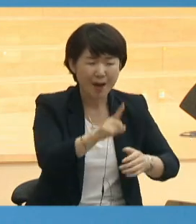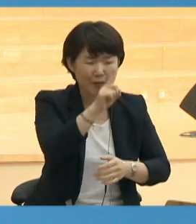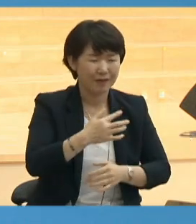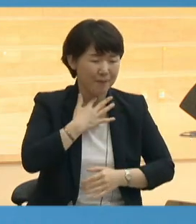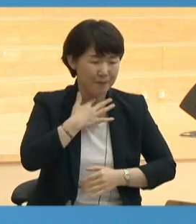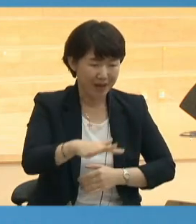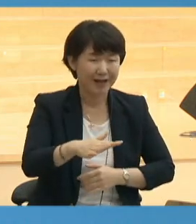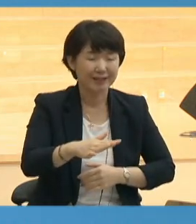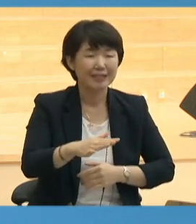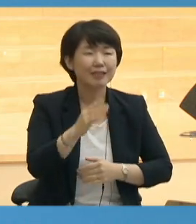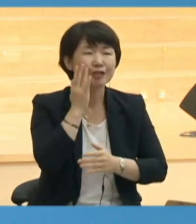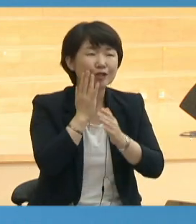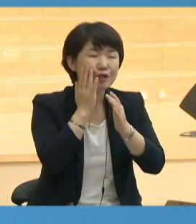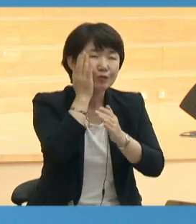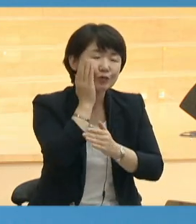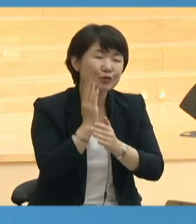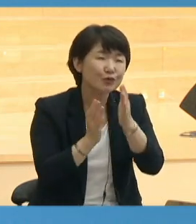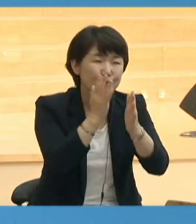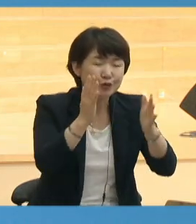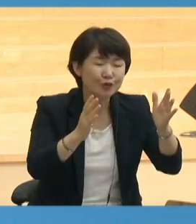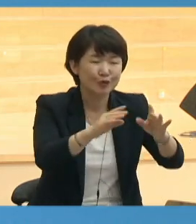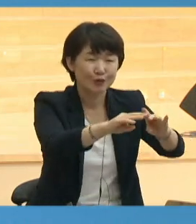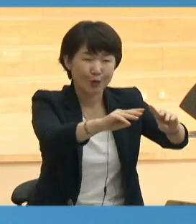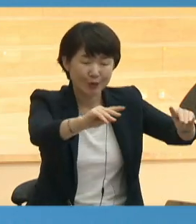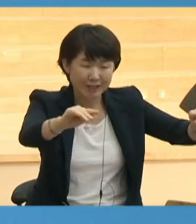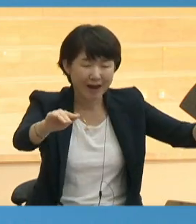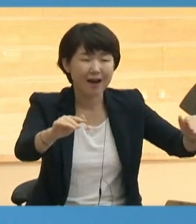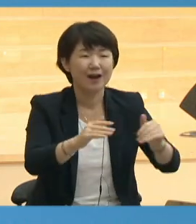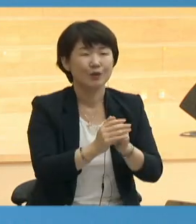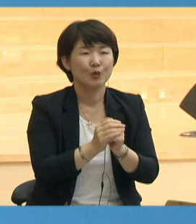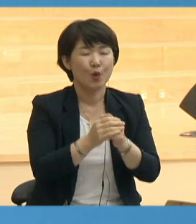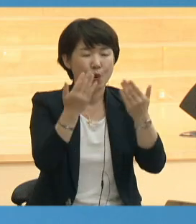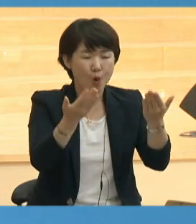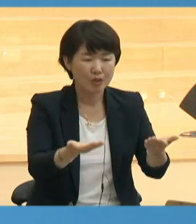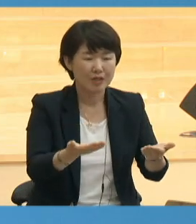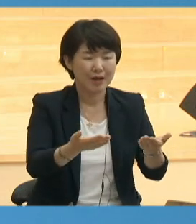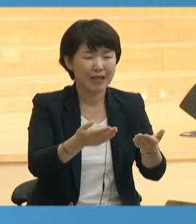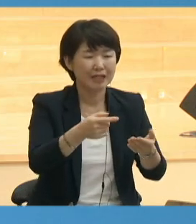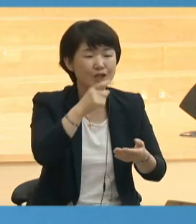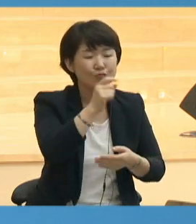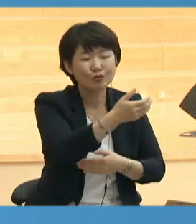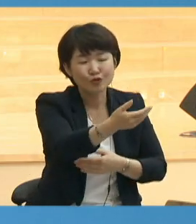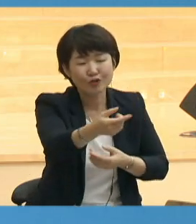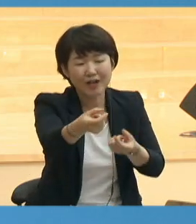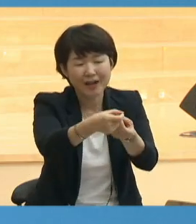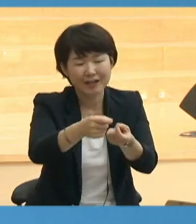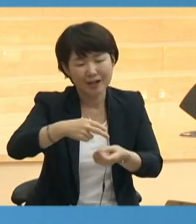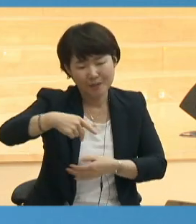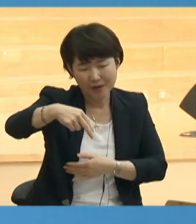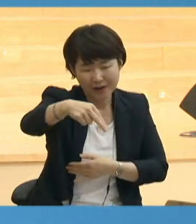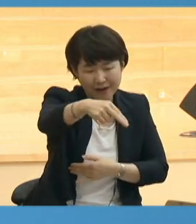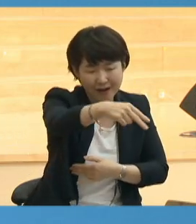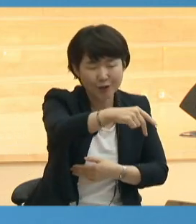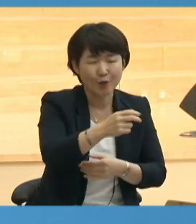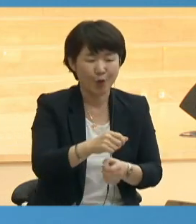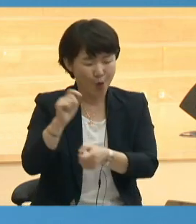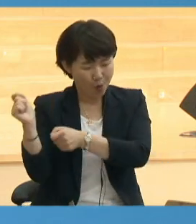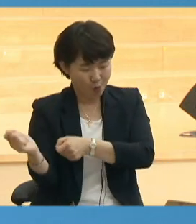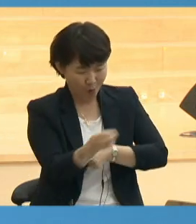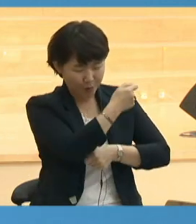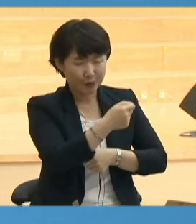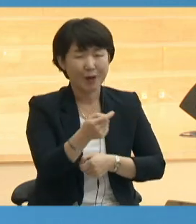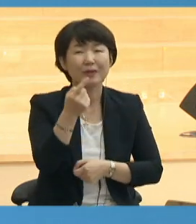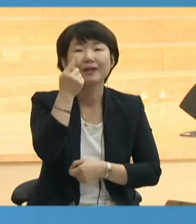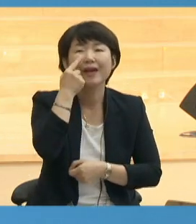푸른 초장 쉴만한 물가가 잔잔한 물가를 거니는 골프 도 해보시고요